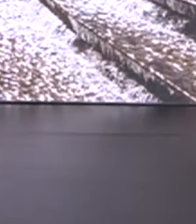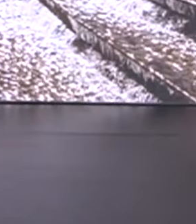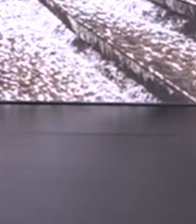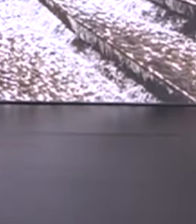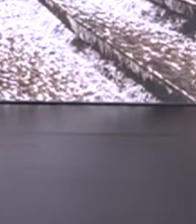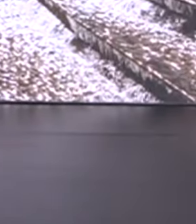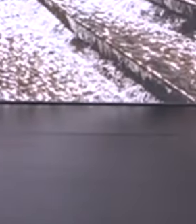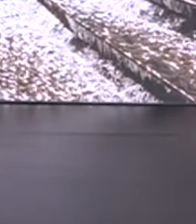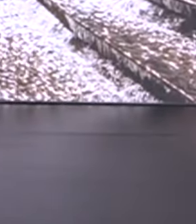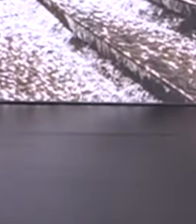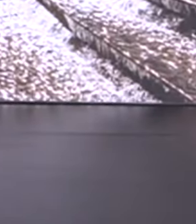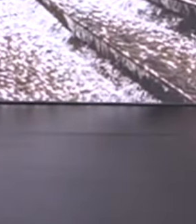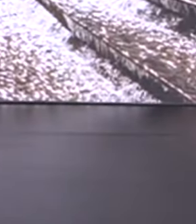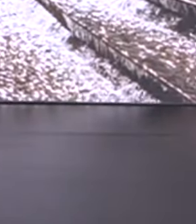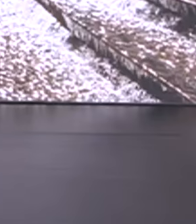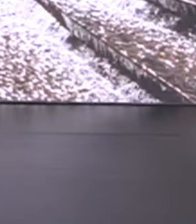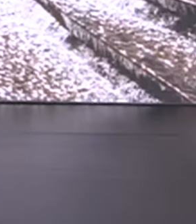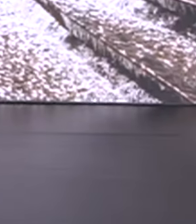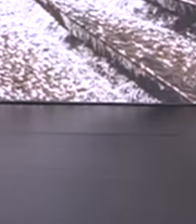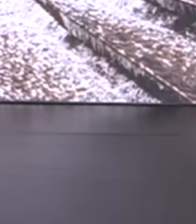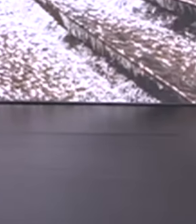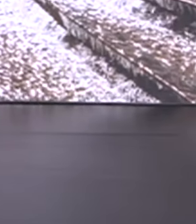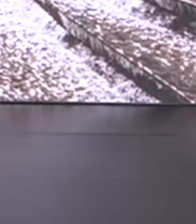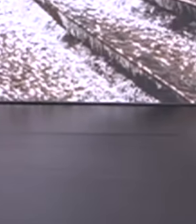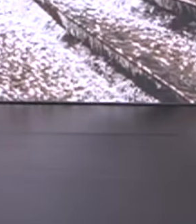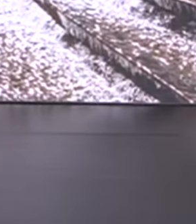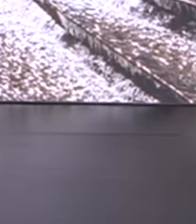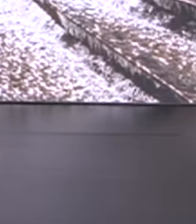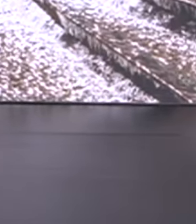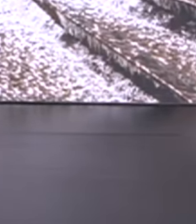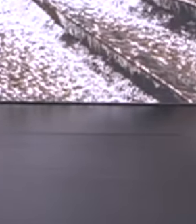ауа температурасы күндіз 29, түнде 19 градус